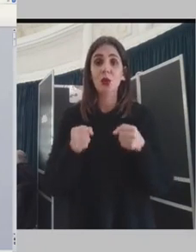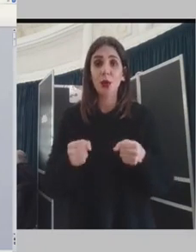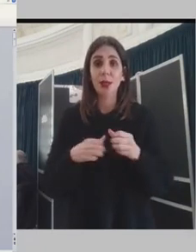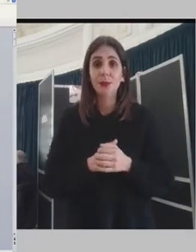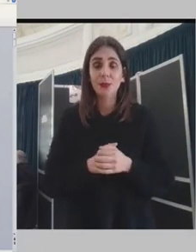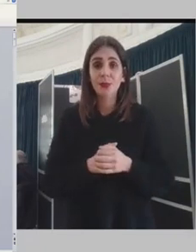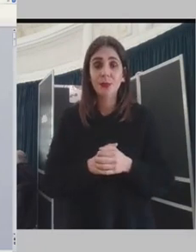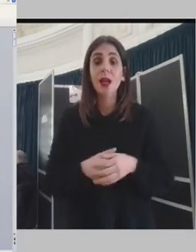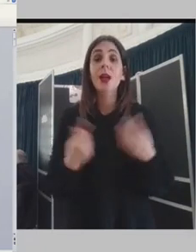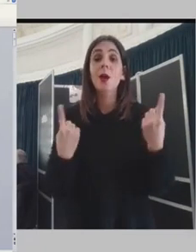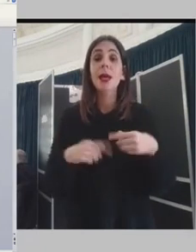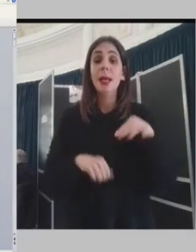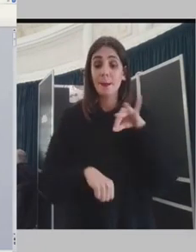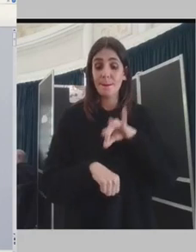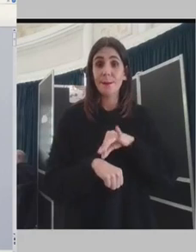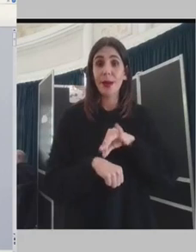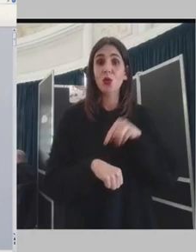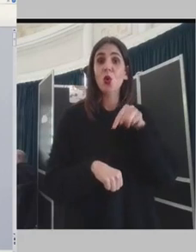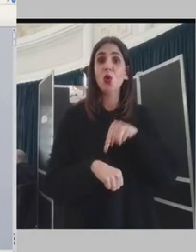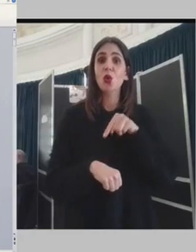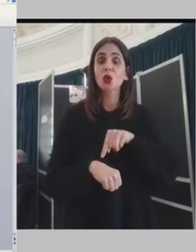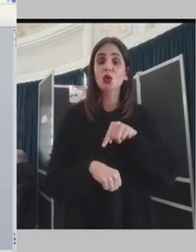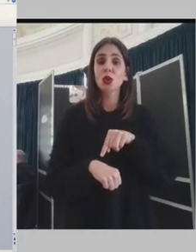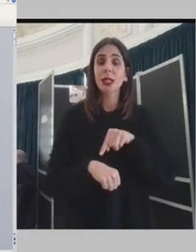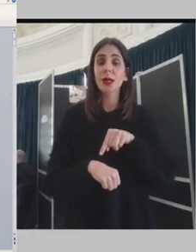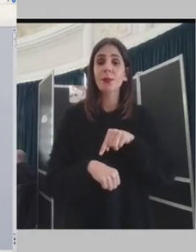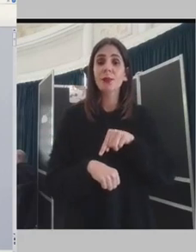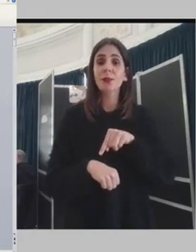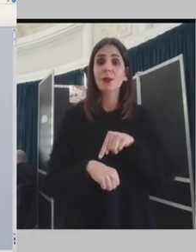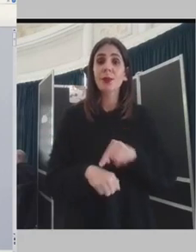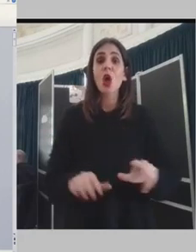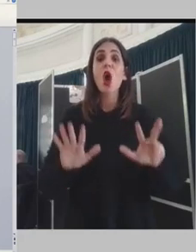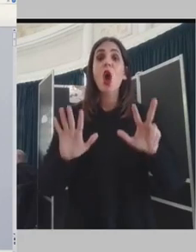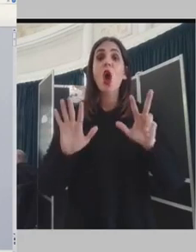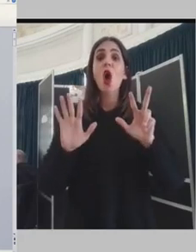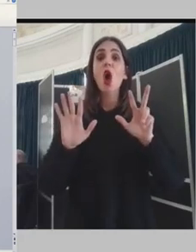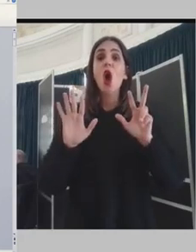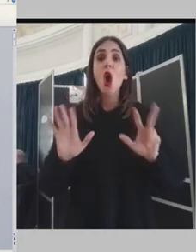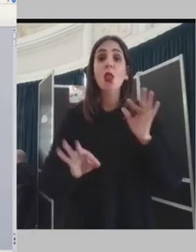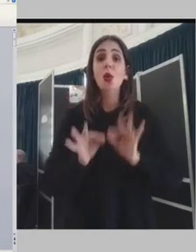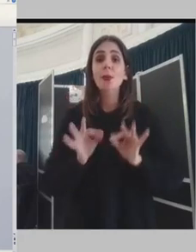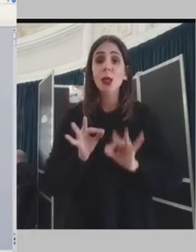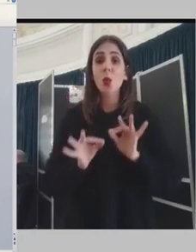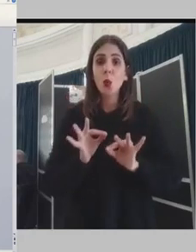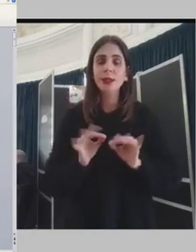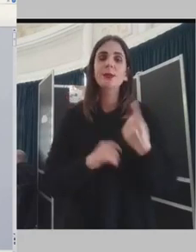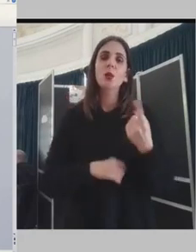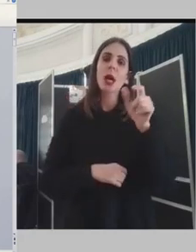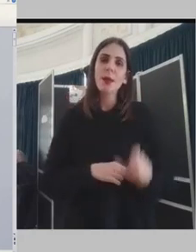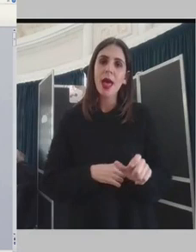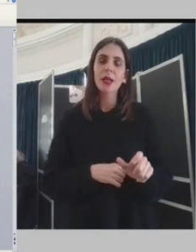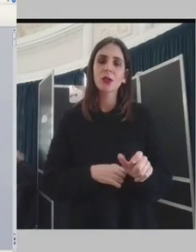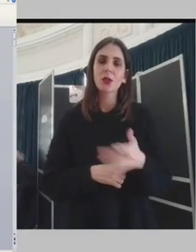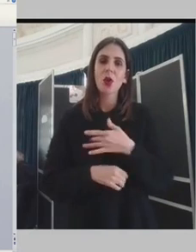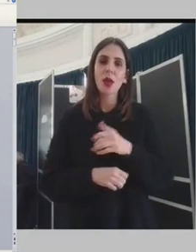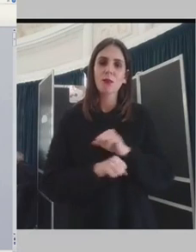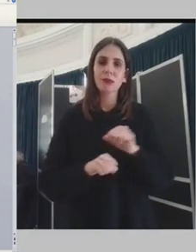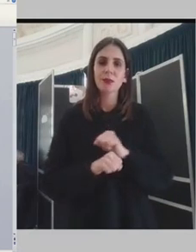una patologia che colpisce una persona ogni 8 minuti in Italia. Quindi è quella che io chiamo una